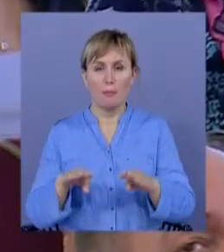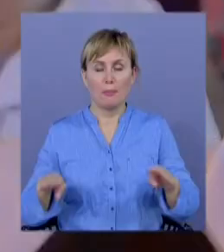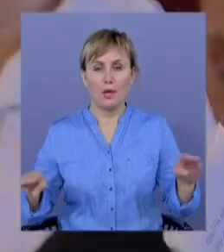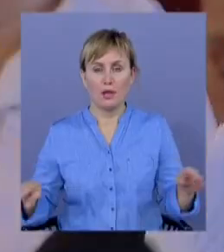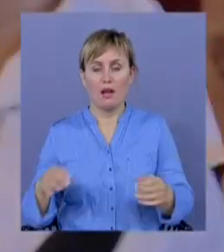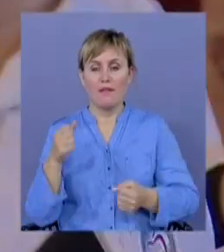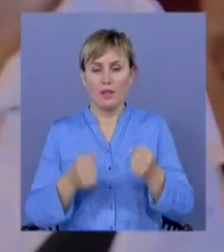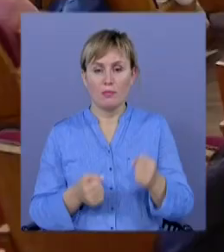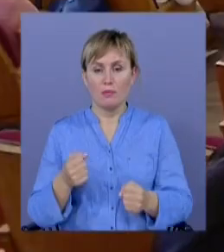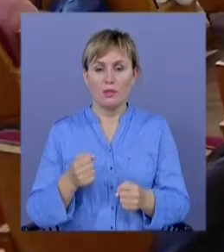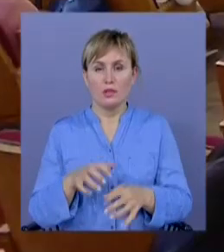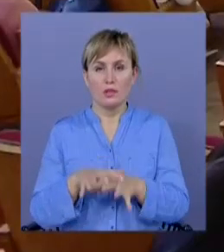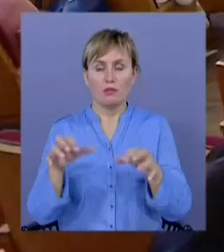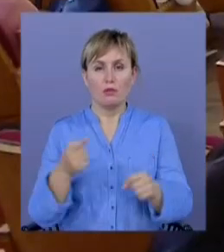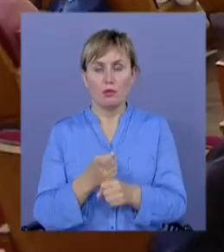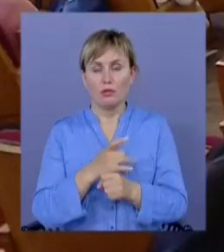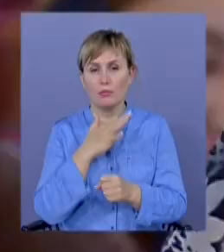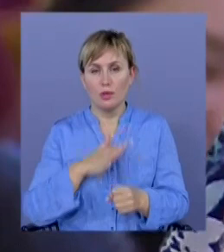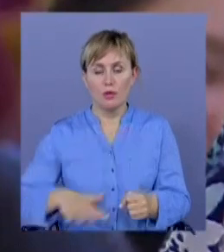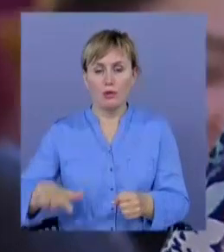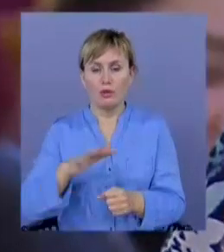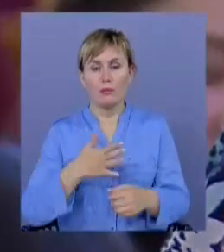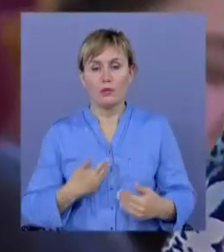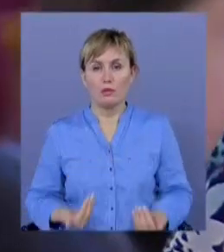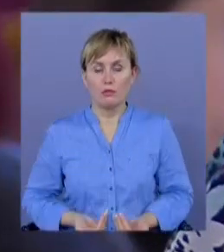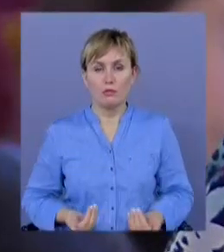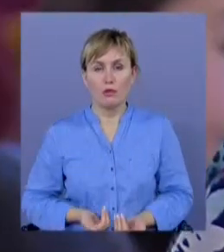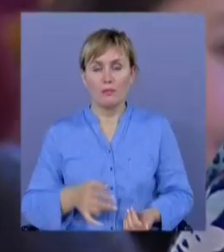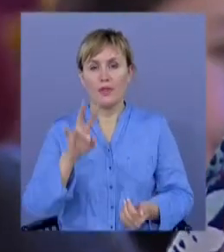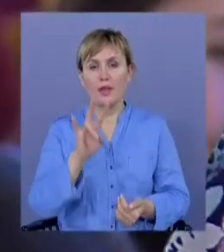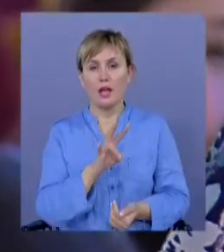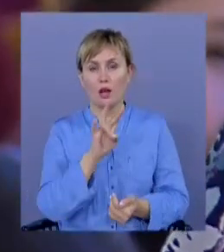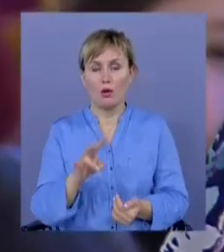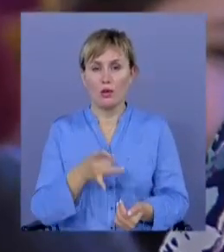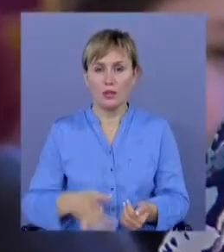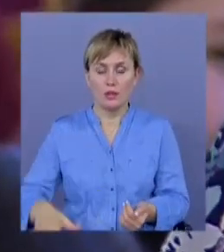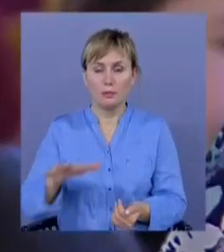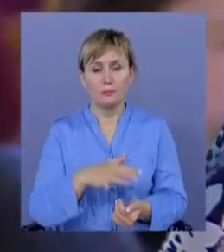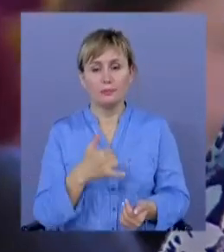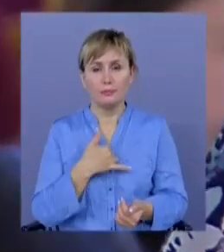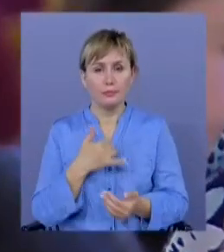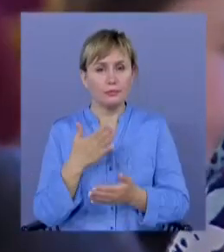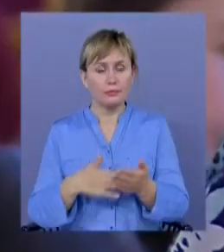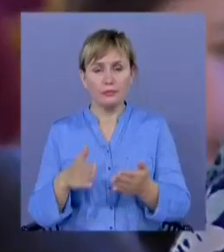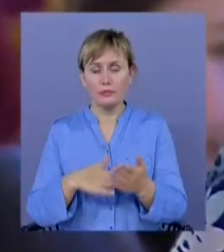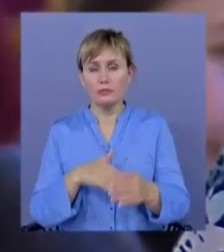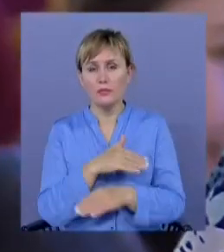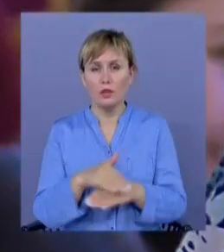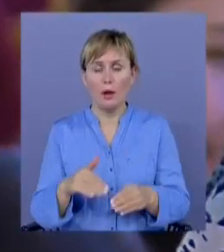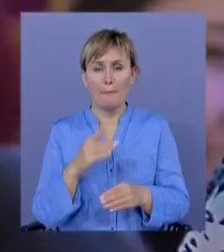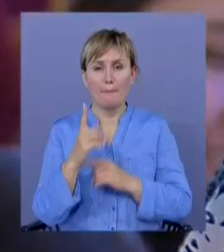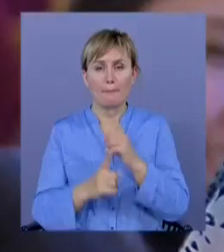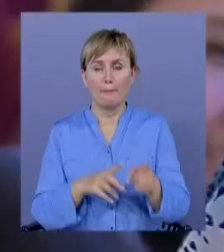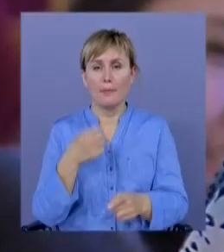есть автомобили захватили очень много пространства. Мы живем в районе Никольского рынка. И у нас вообще улицу